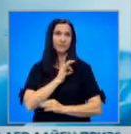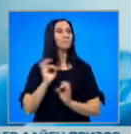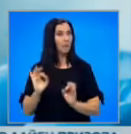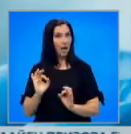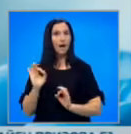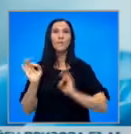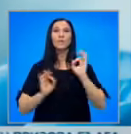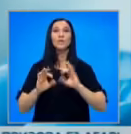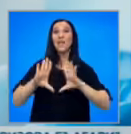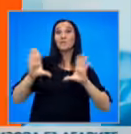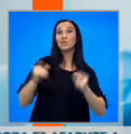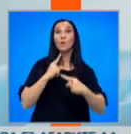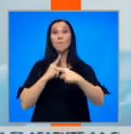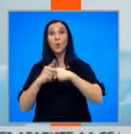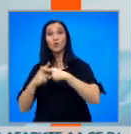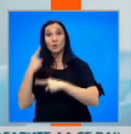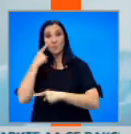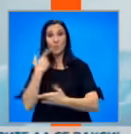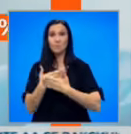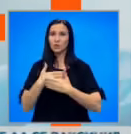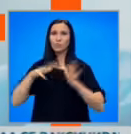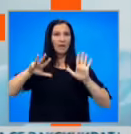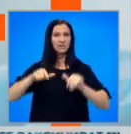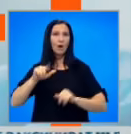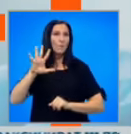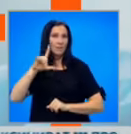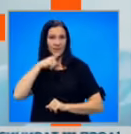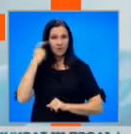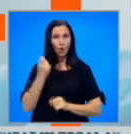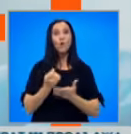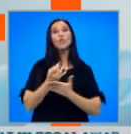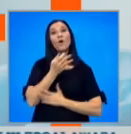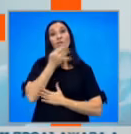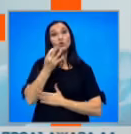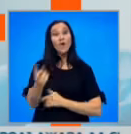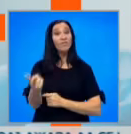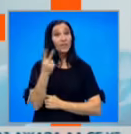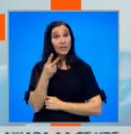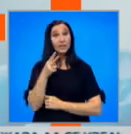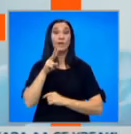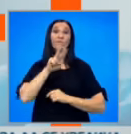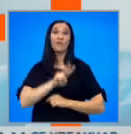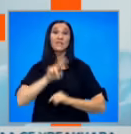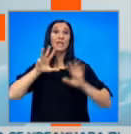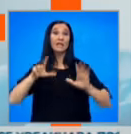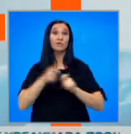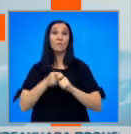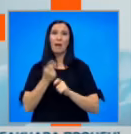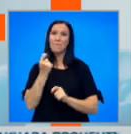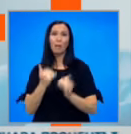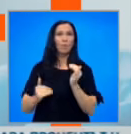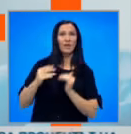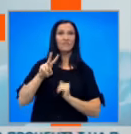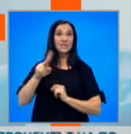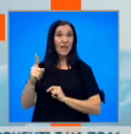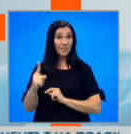така, процентът на всички положителни проби е близо 9,5%. Новите случаи са 2029 от направените малко над